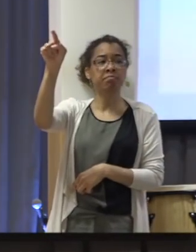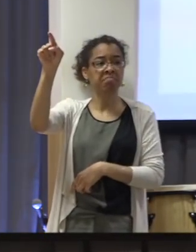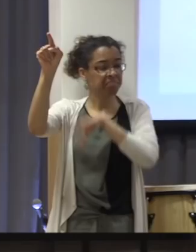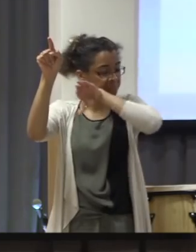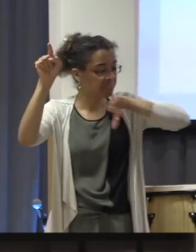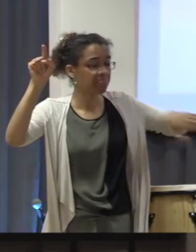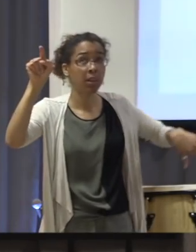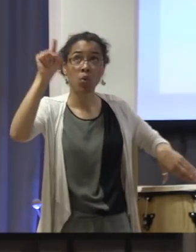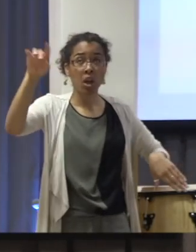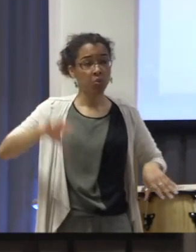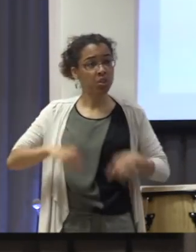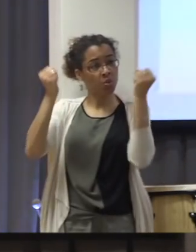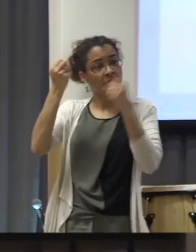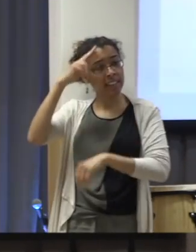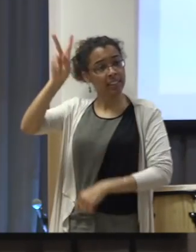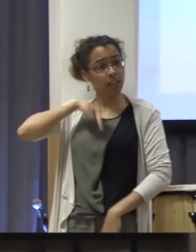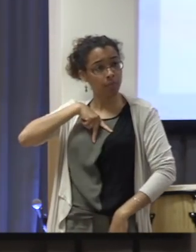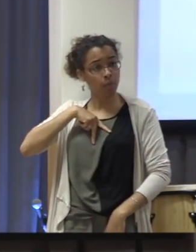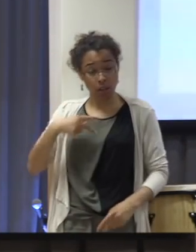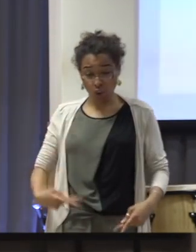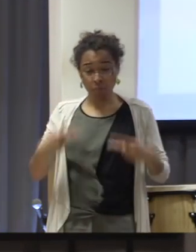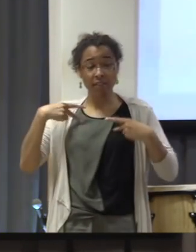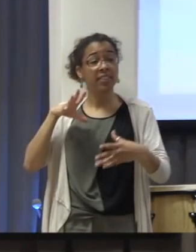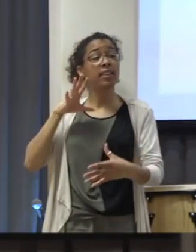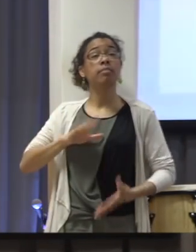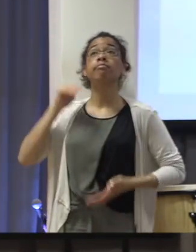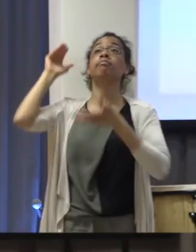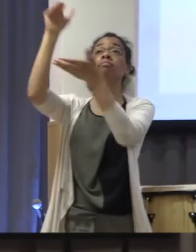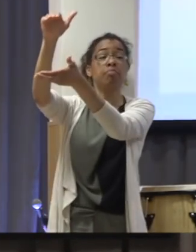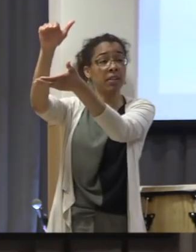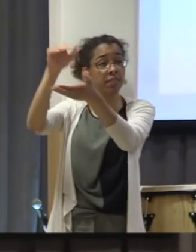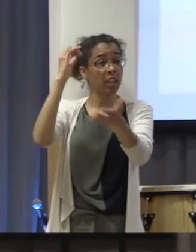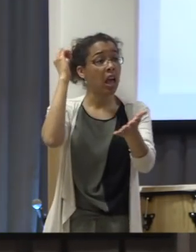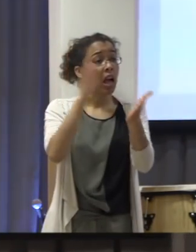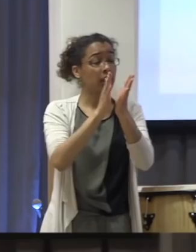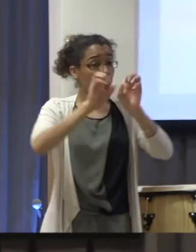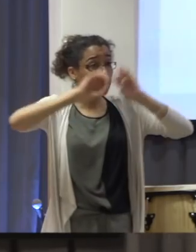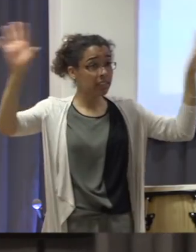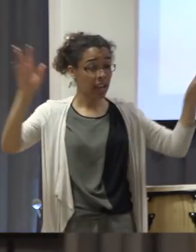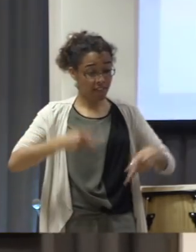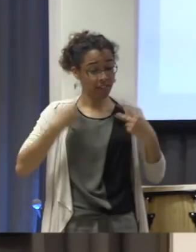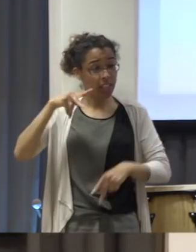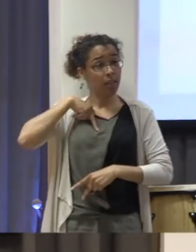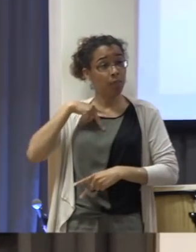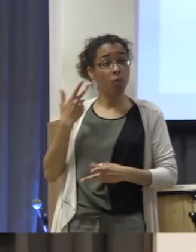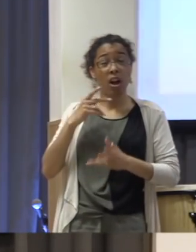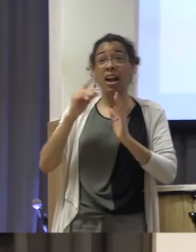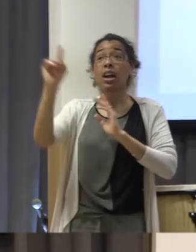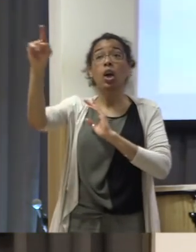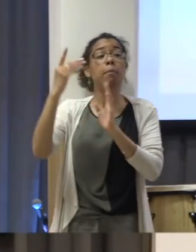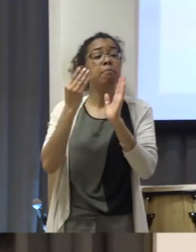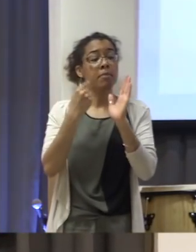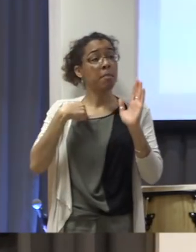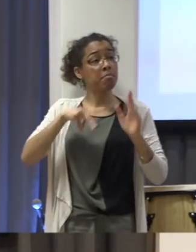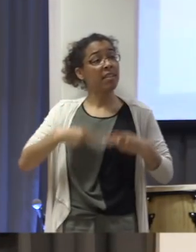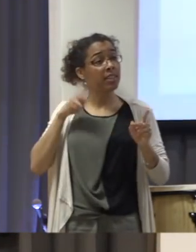Seigneur et mon Sauveur de vie. Donc, ma vie est entre les mains de mon Dieu. Alléluia. Ma vie, donc, je suis gravé sur les mains